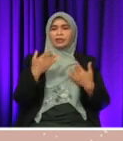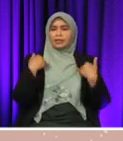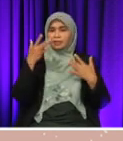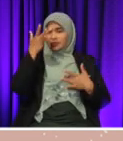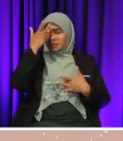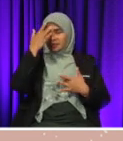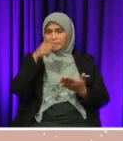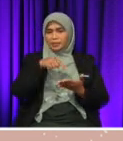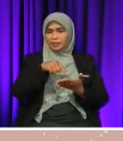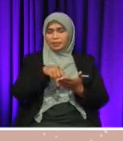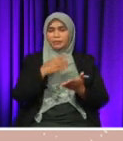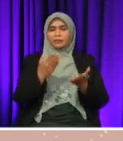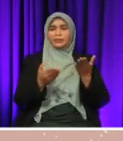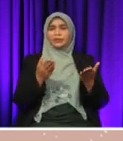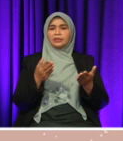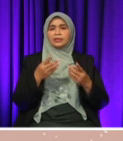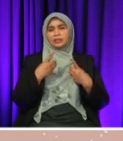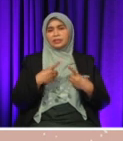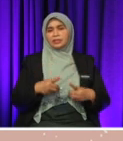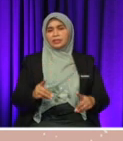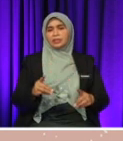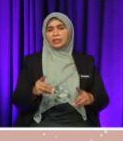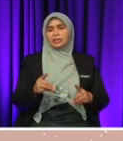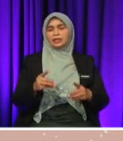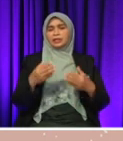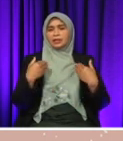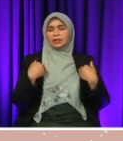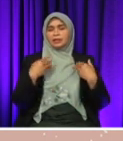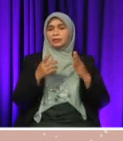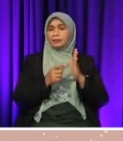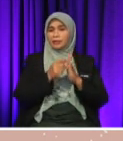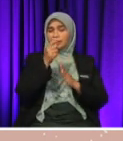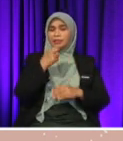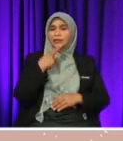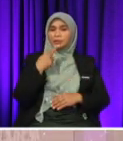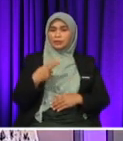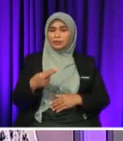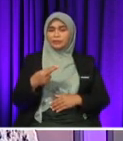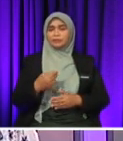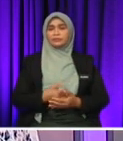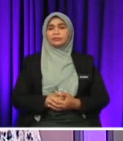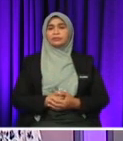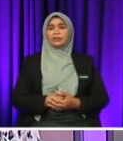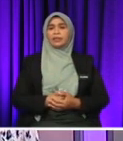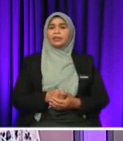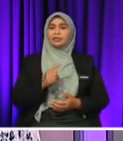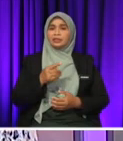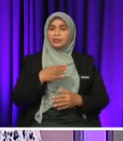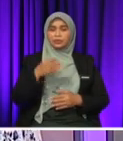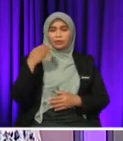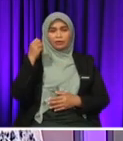ini mungkin dia sedang mengalami peningkatan usia itu masuk dalam rangka pertama Nah jadi kita sudah paham